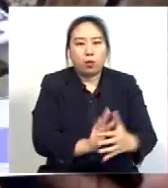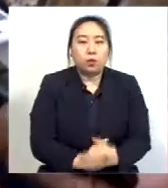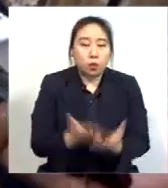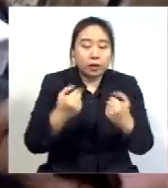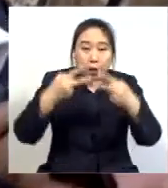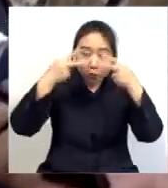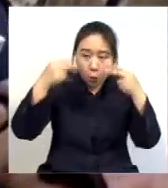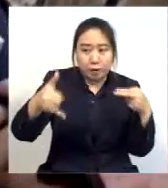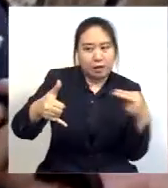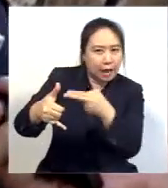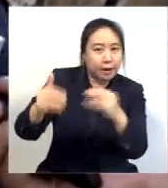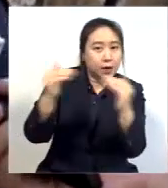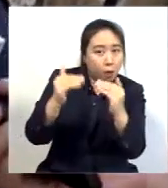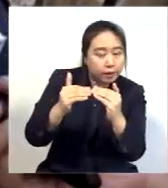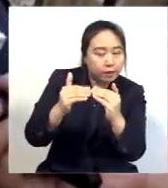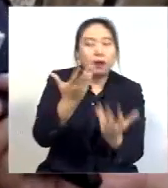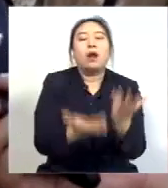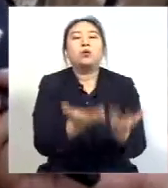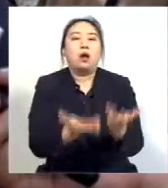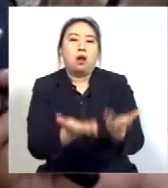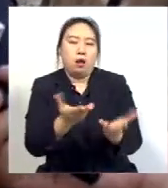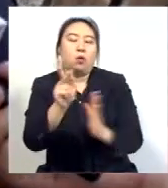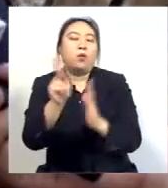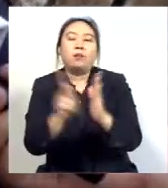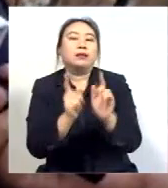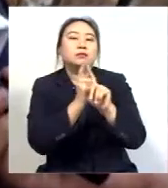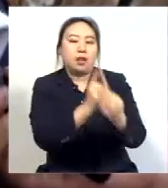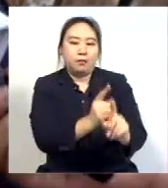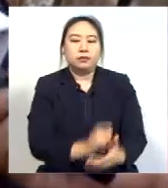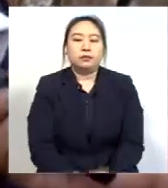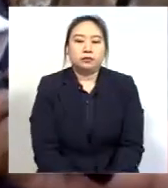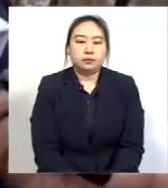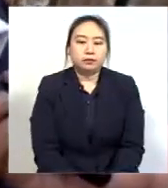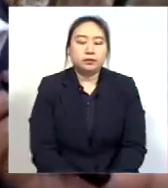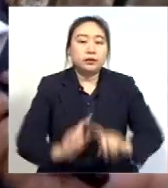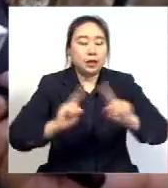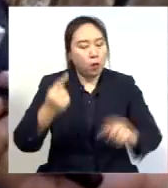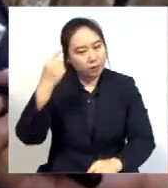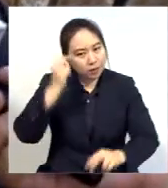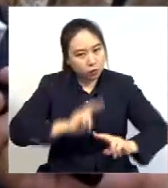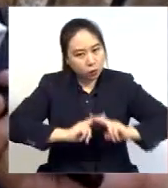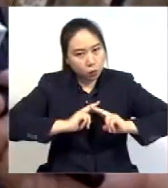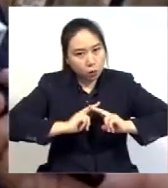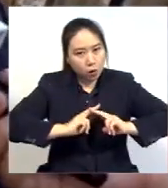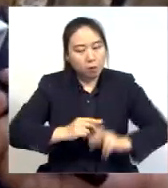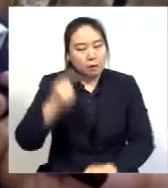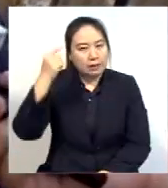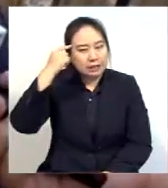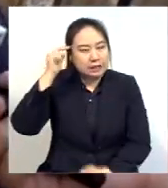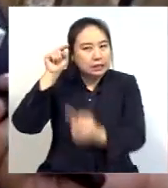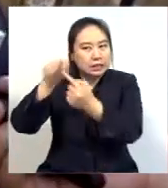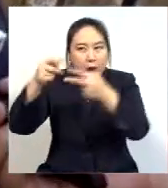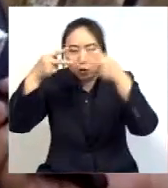ไรก็แล้วแต่ตามกฎหมายนะครับแต่ถ้าความเห็นส่วนตัวตอนนี้คือผมไม่มีเรื่องคนร้ายเลยเพราะว่าเราไม่